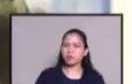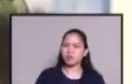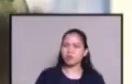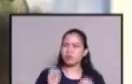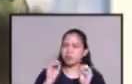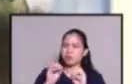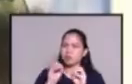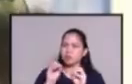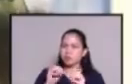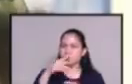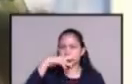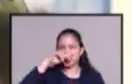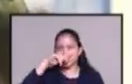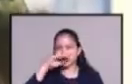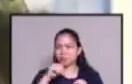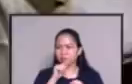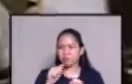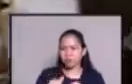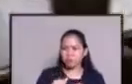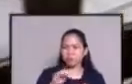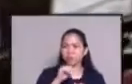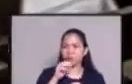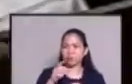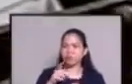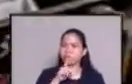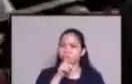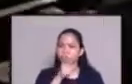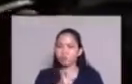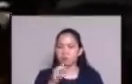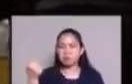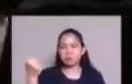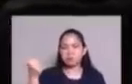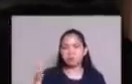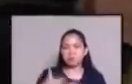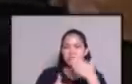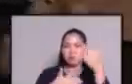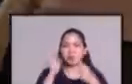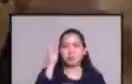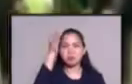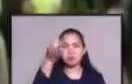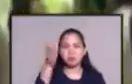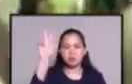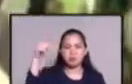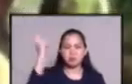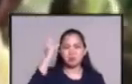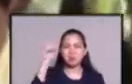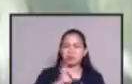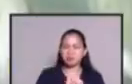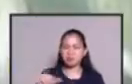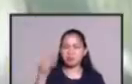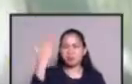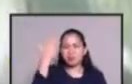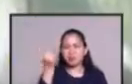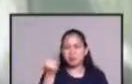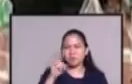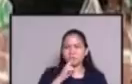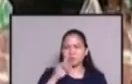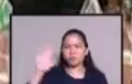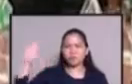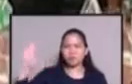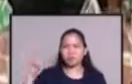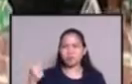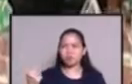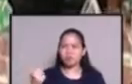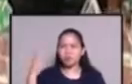bata? Na okay lang hindi magsabi na totoo dahil balang araw baka gusto nilang maging politiko. So kung ganoon, bakit pa tayo nanunumpa sa kung